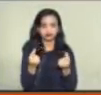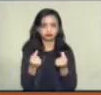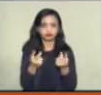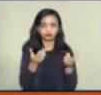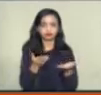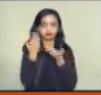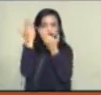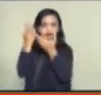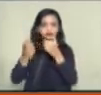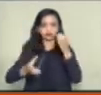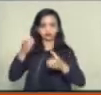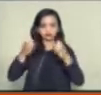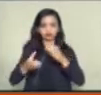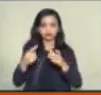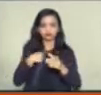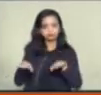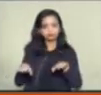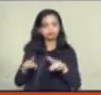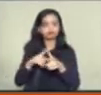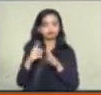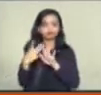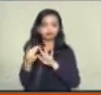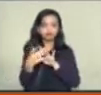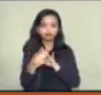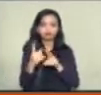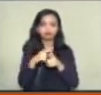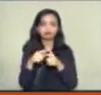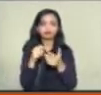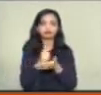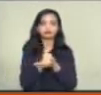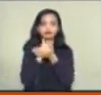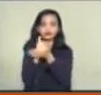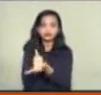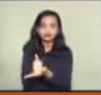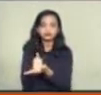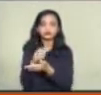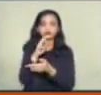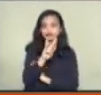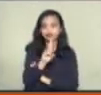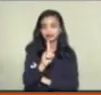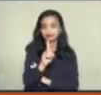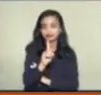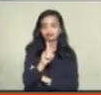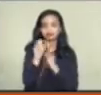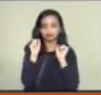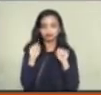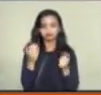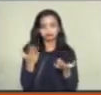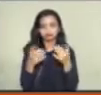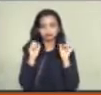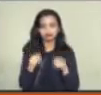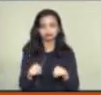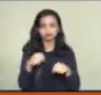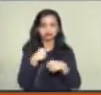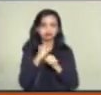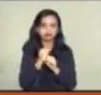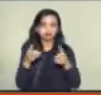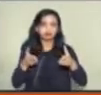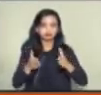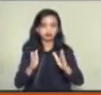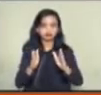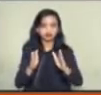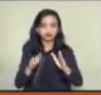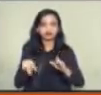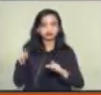korte. Pag pipiliin po yung mga bata, and most likely, sa tulong po ng mga kinaukulan, MSWD or DSWD, makakagawa tayo ng diskarte na yung